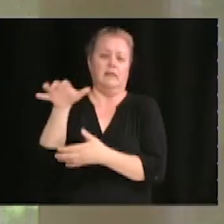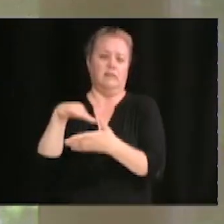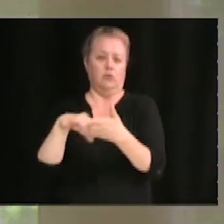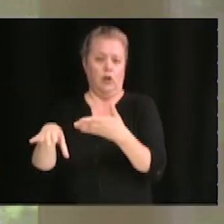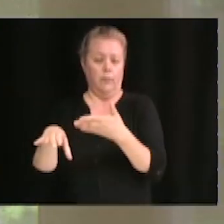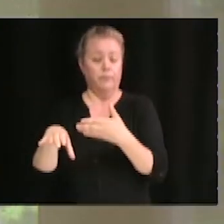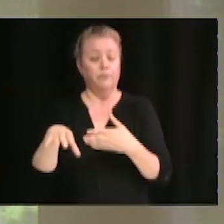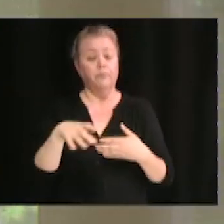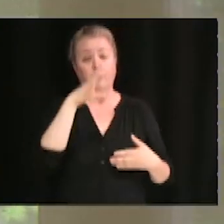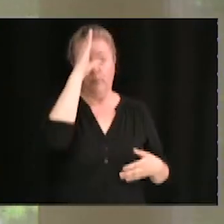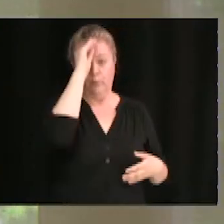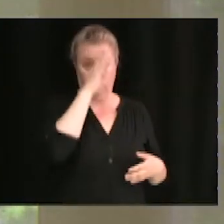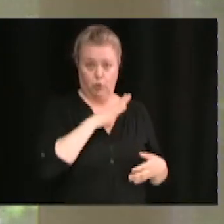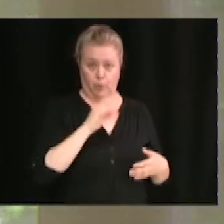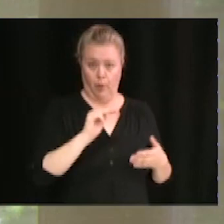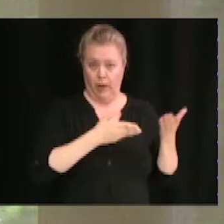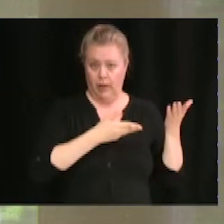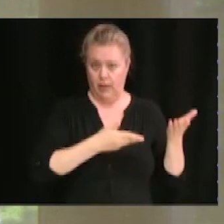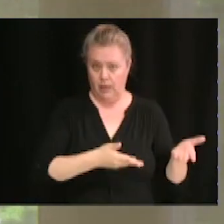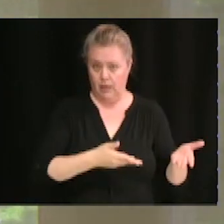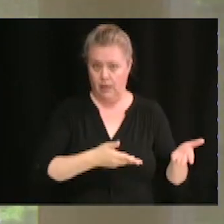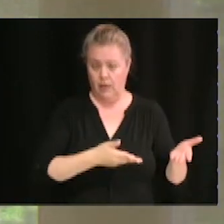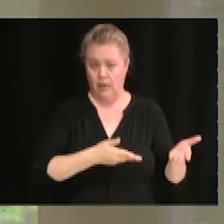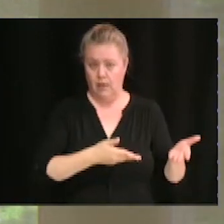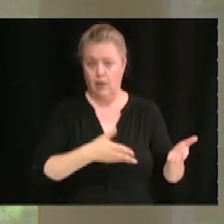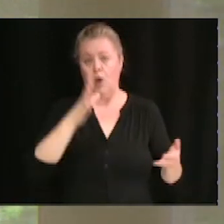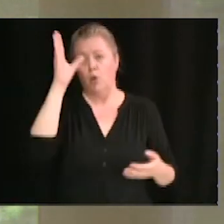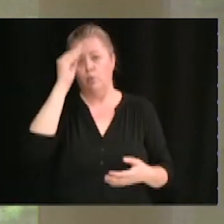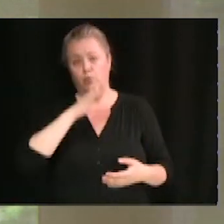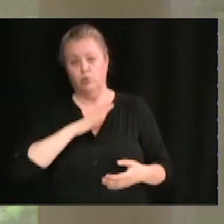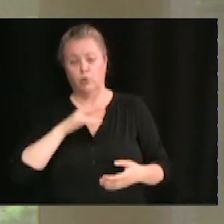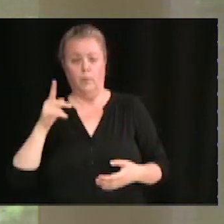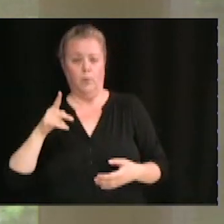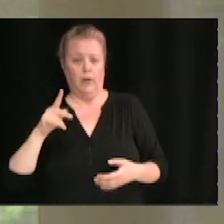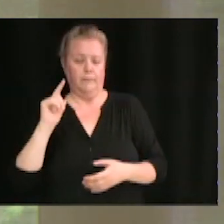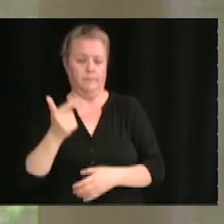Proposé par M. Morin, appuyé par M. Gauthier.